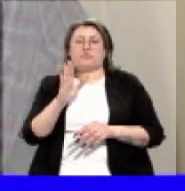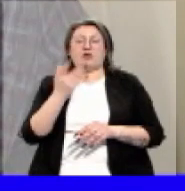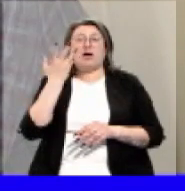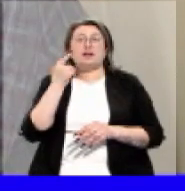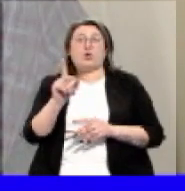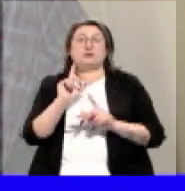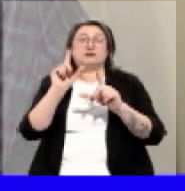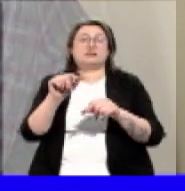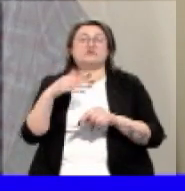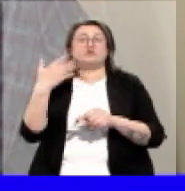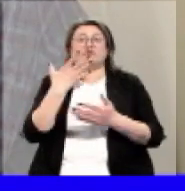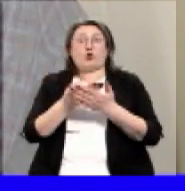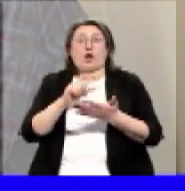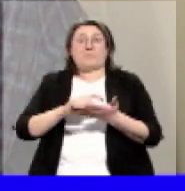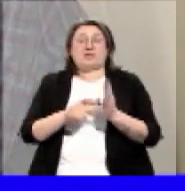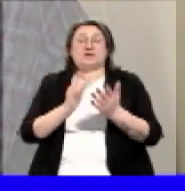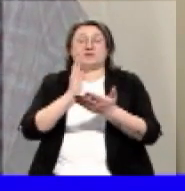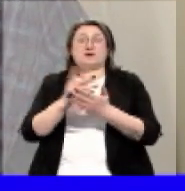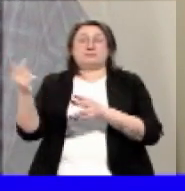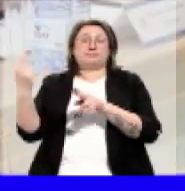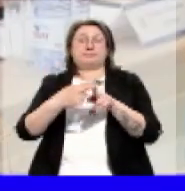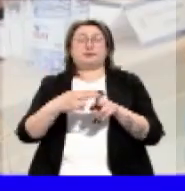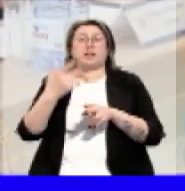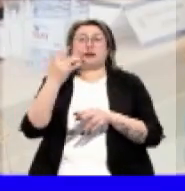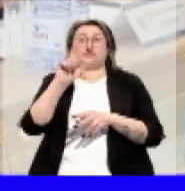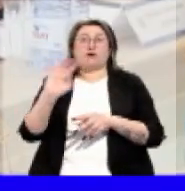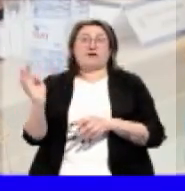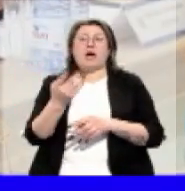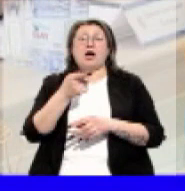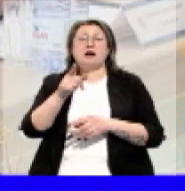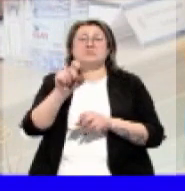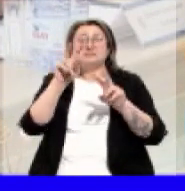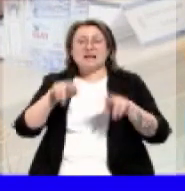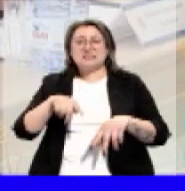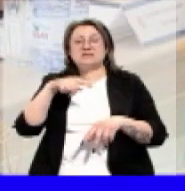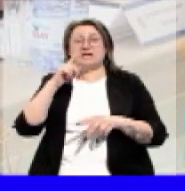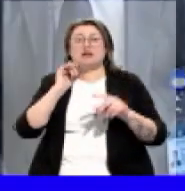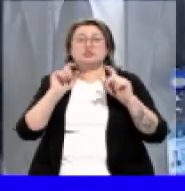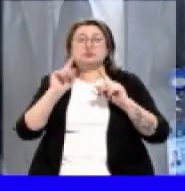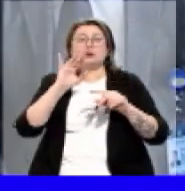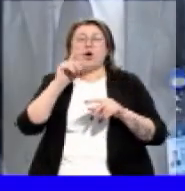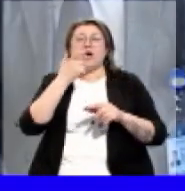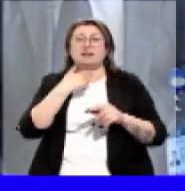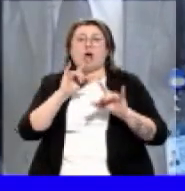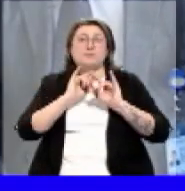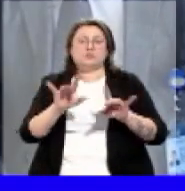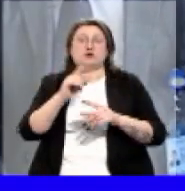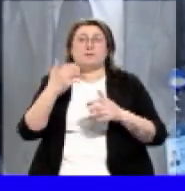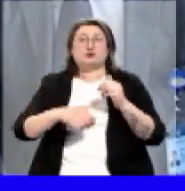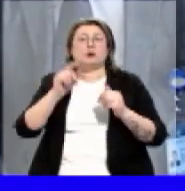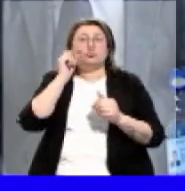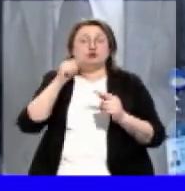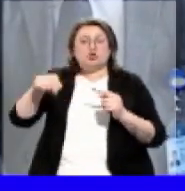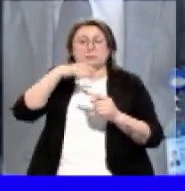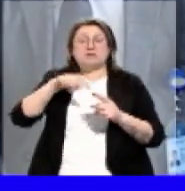он направлялся в сторону своего кабинета, путь ему преградили несколько человек. Специалисты на заседании совета по этике пояснили, что между